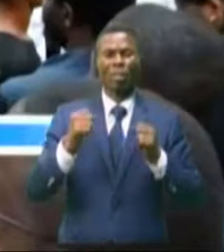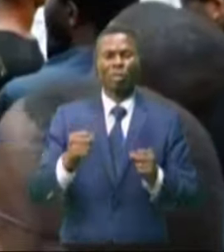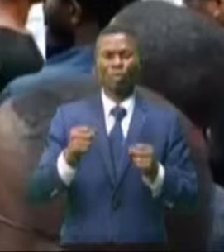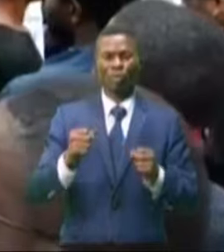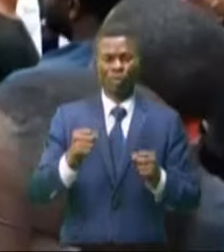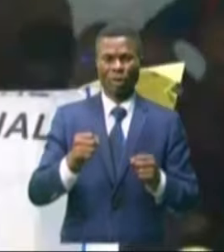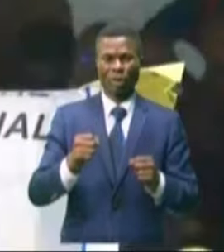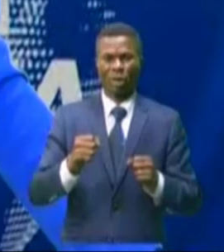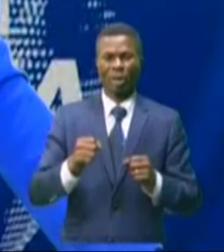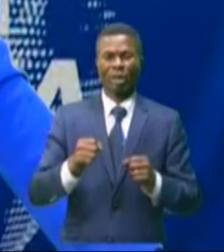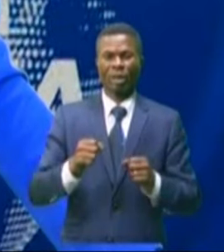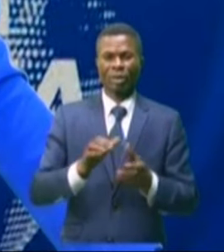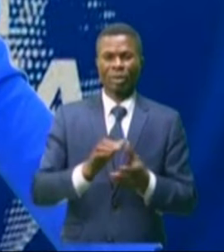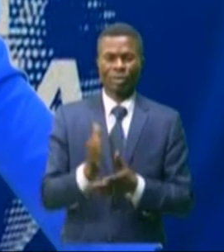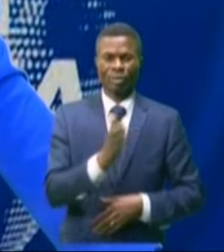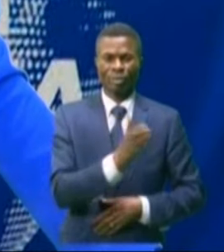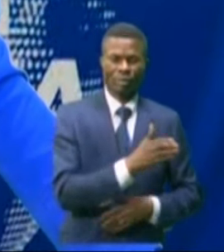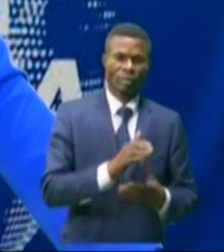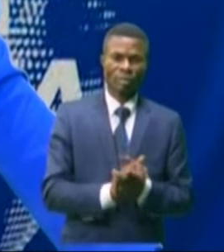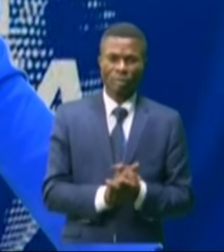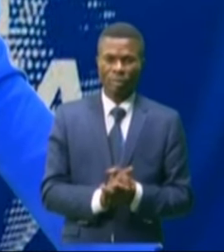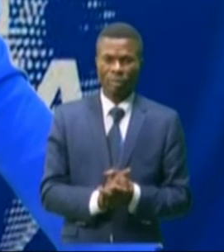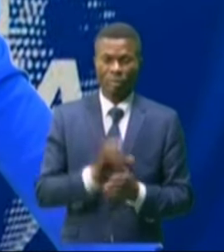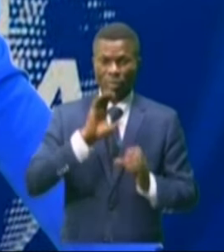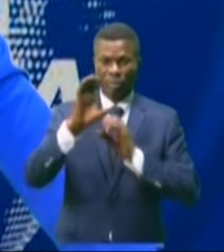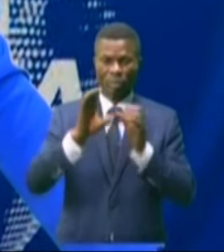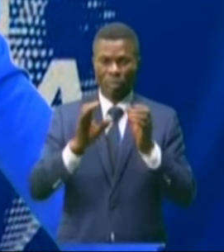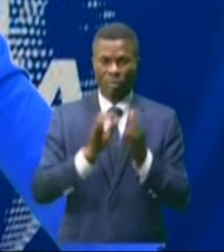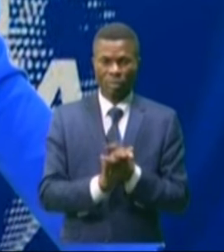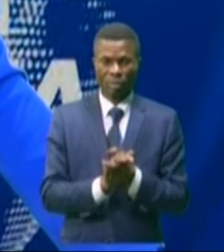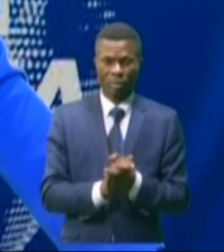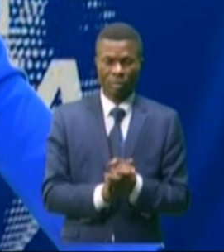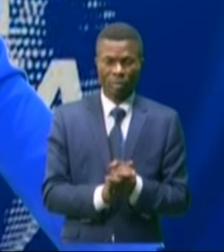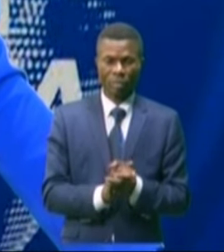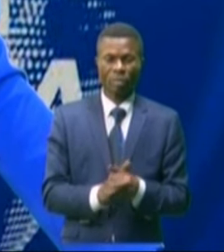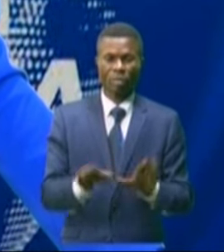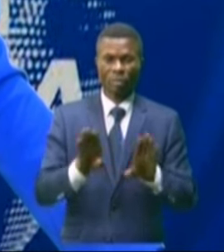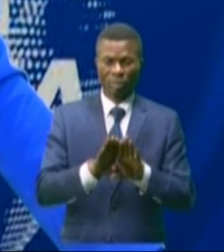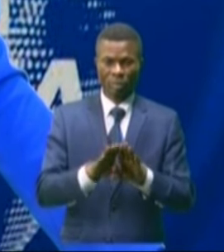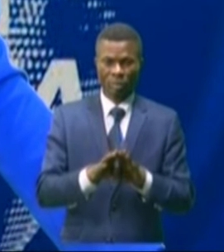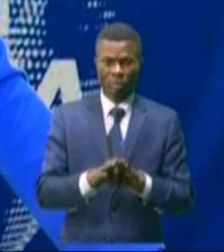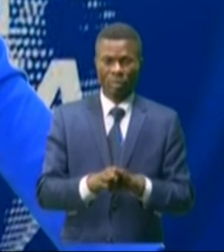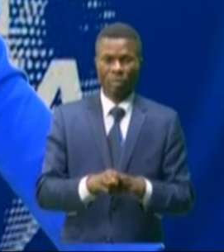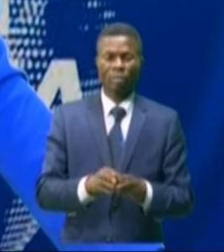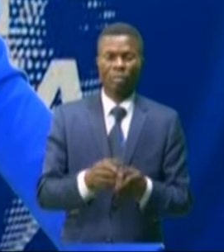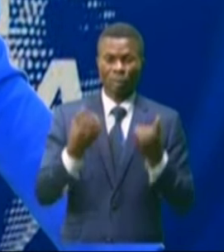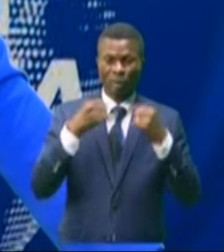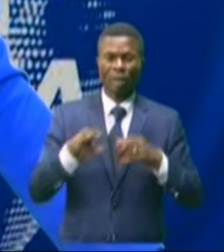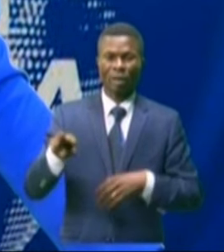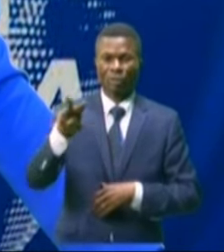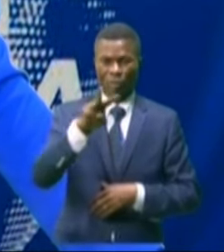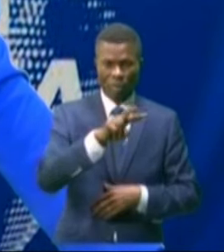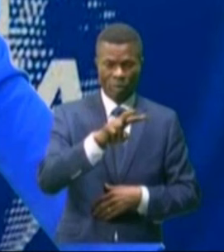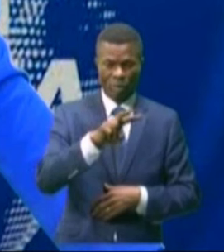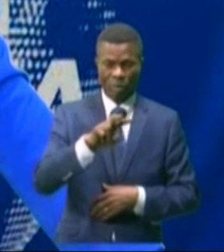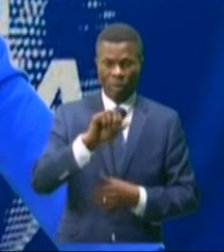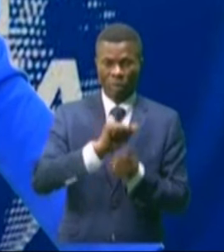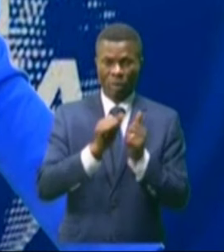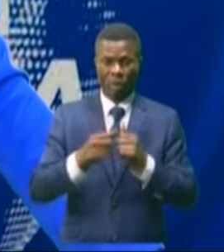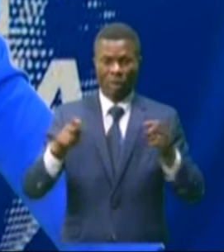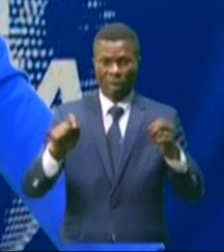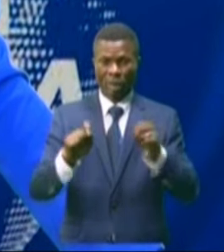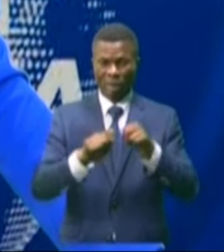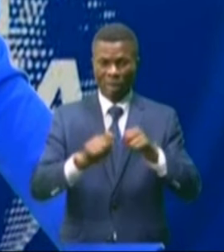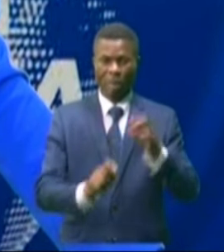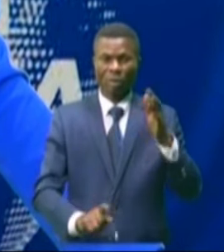parti. Et puis c'est communiqué avant de boucler ce journal. Nous tenons à vous informer qu'un incident technique s'est